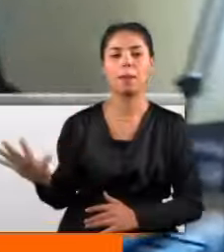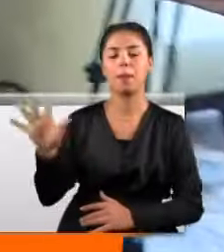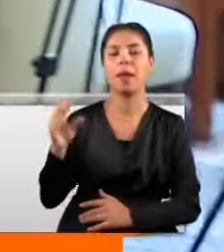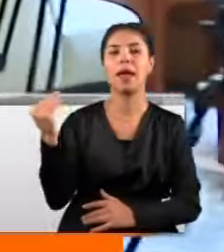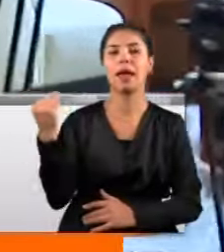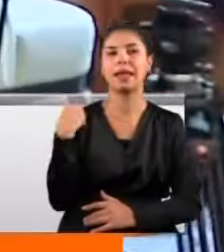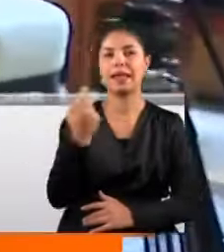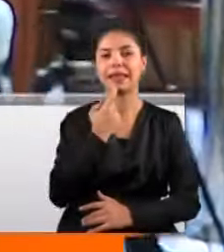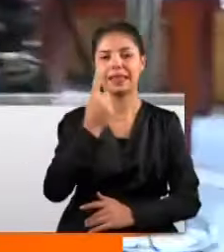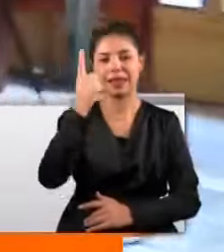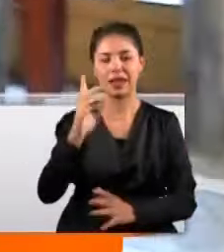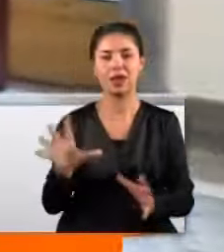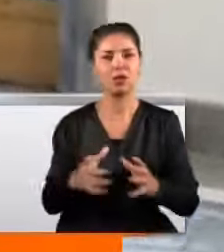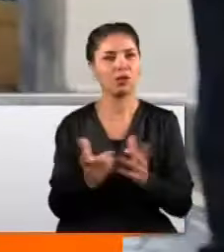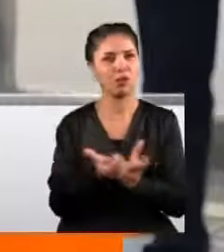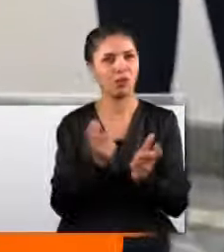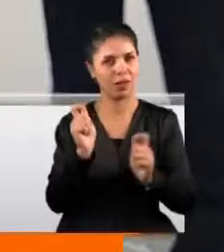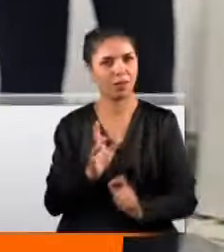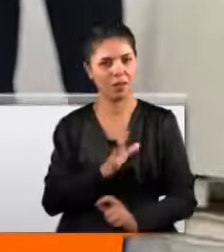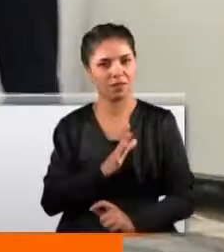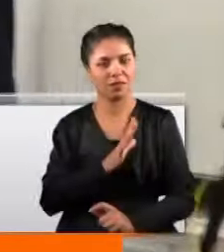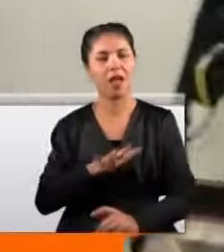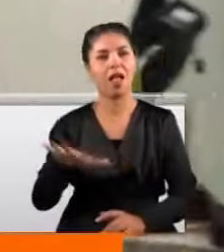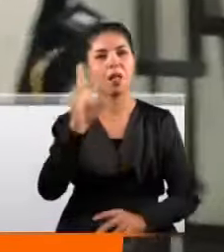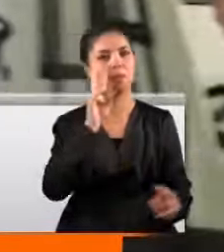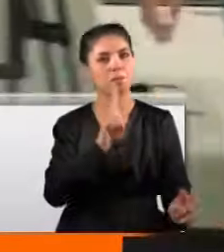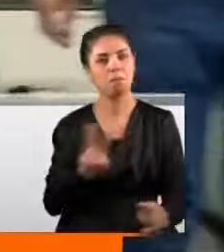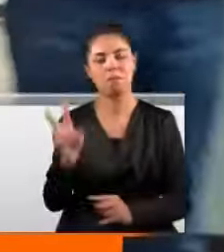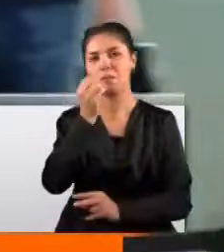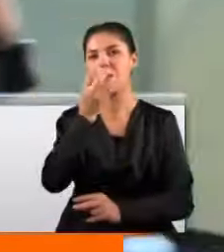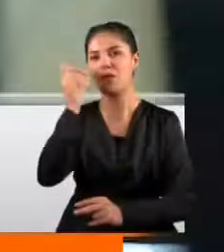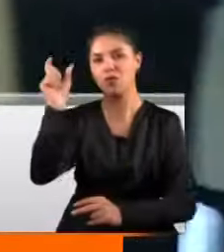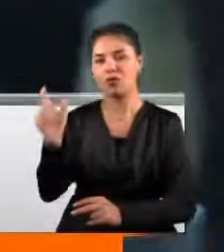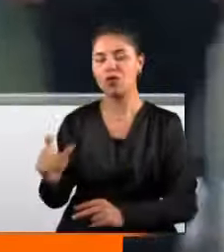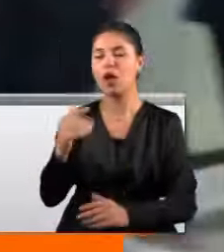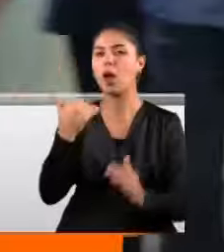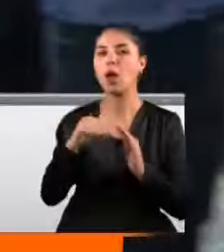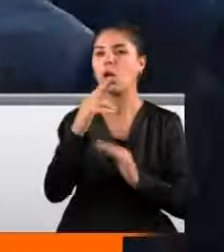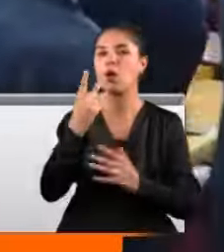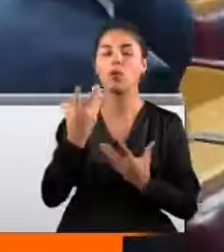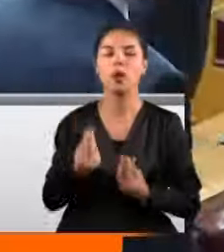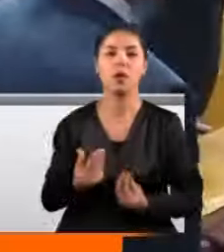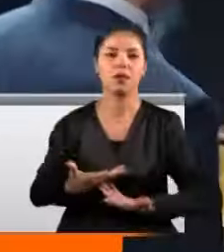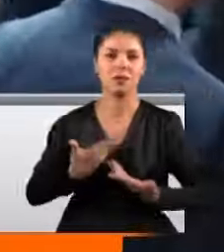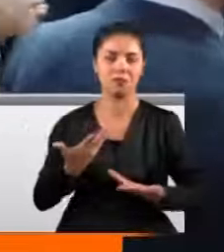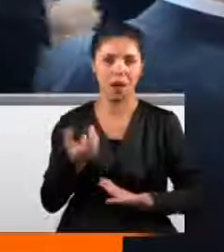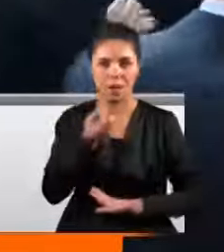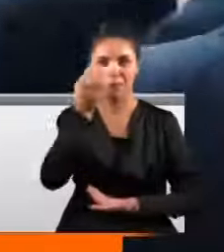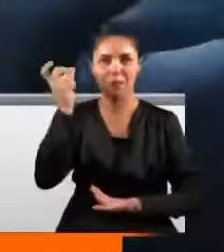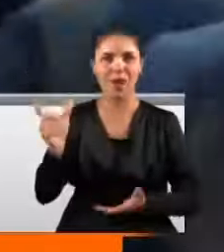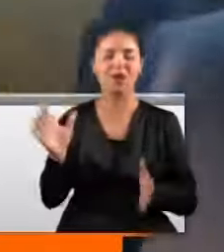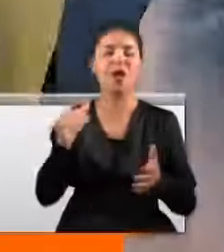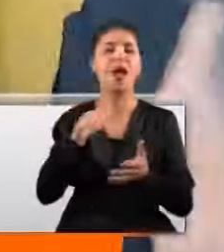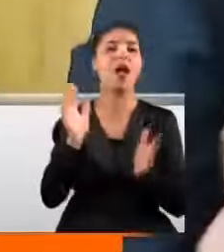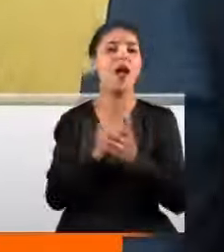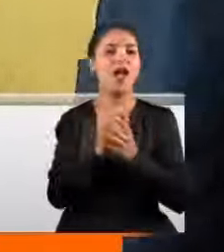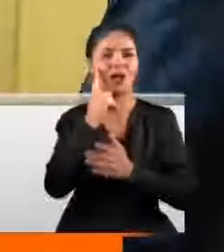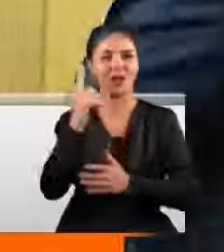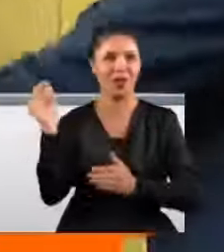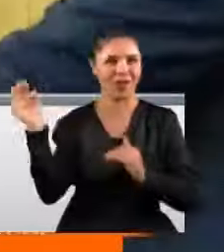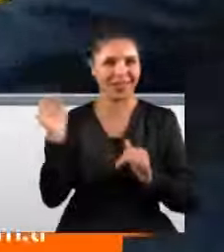grup toplantısını gerçekleştiriyor. Gözler MHP lideri Devlet Bahçeli'nin vereceği mesajlarda. Bahçeli alkışlarla çıktığı